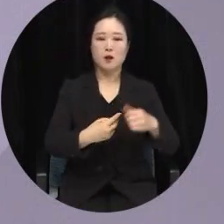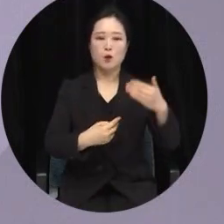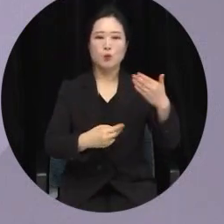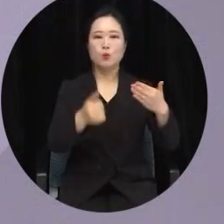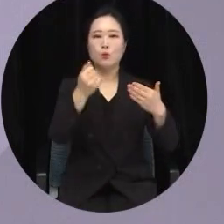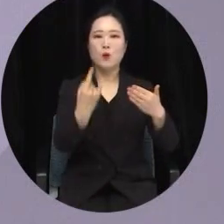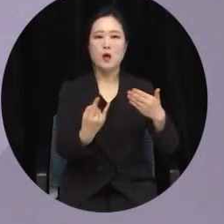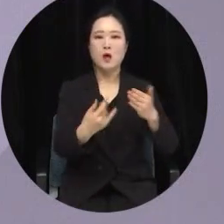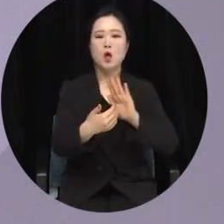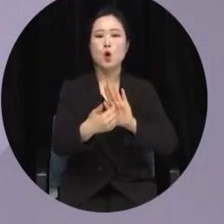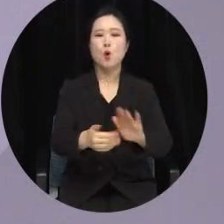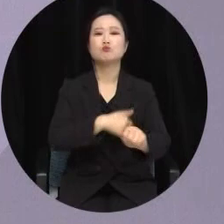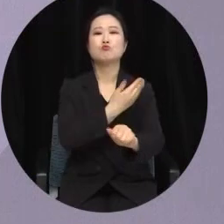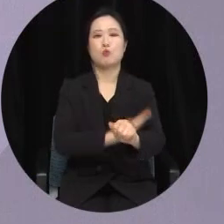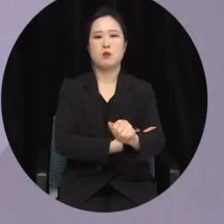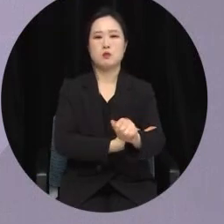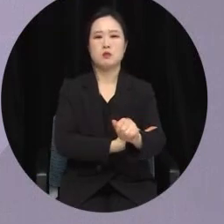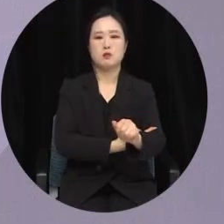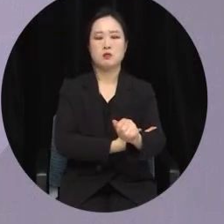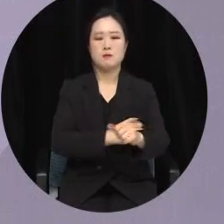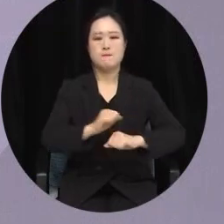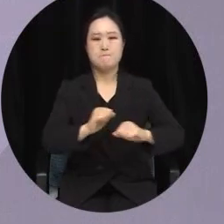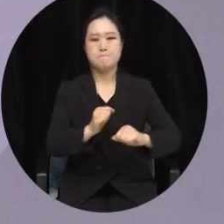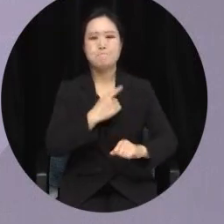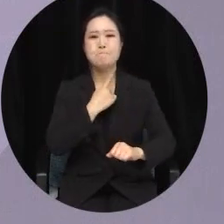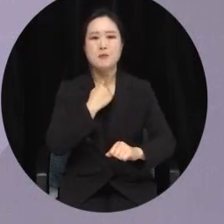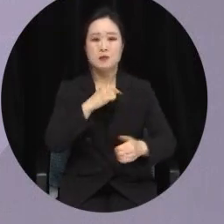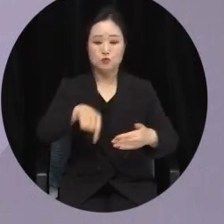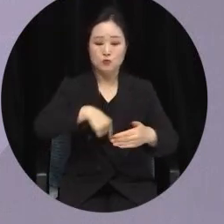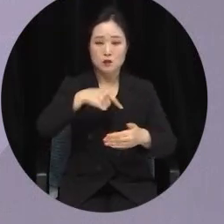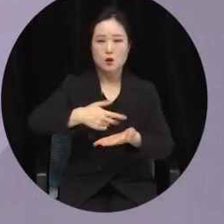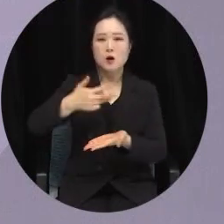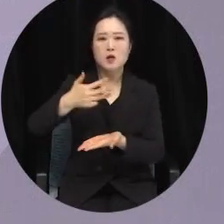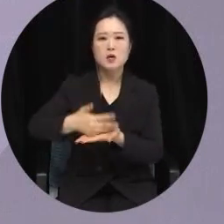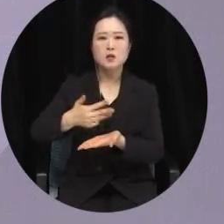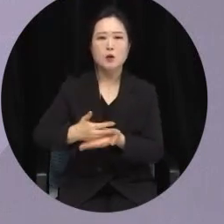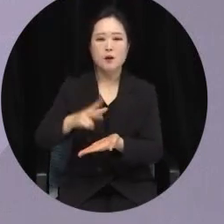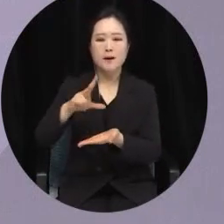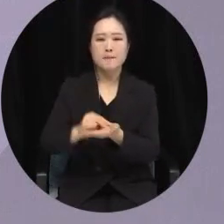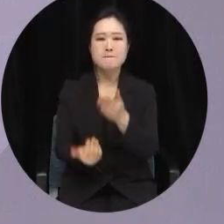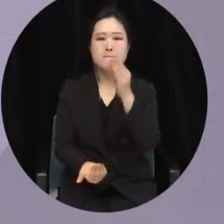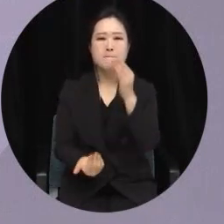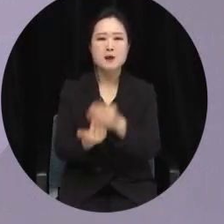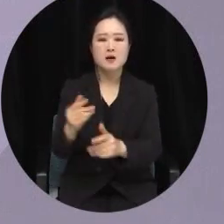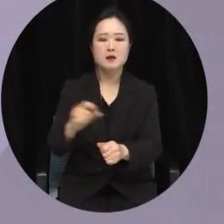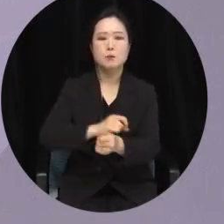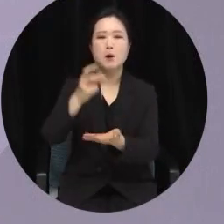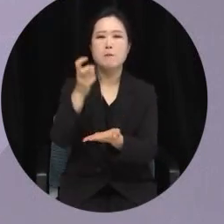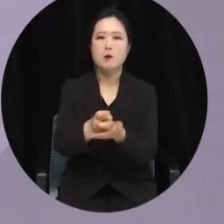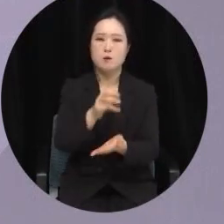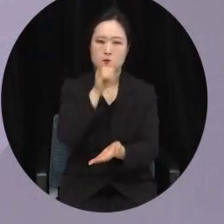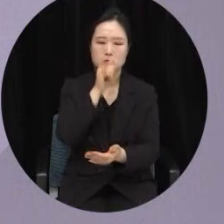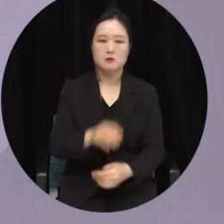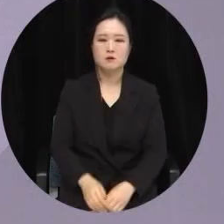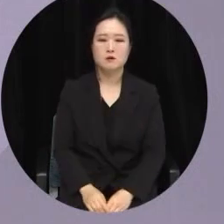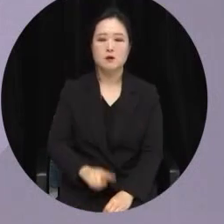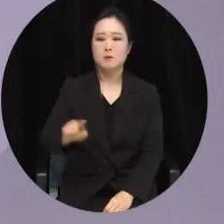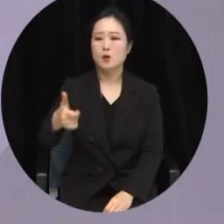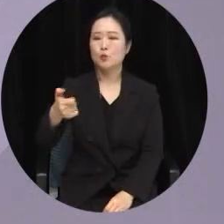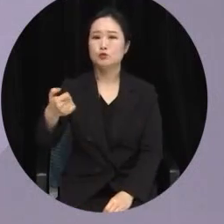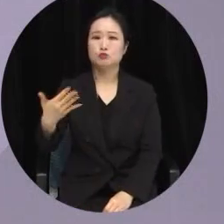거부권을 행사했습니다. 그중에는 이태원 참사 특별법도 있습니다. 159명의 생태같은